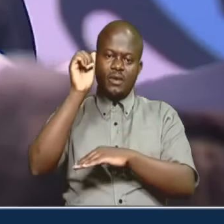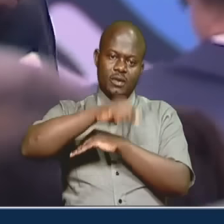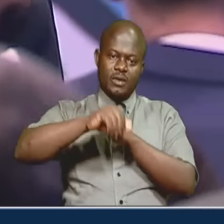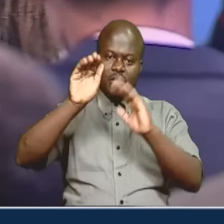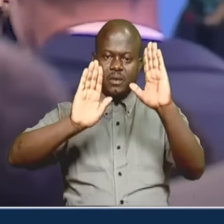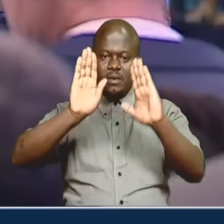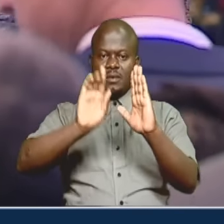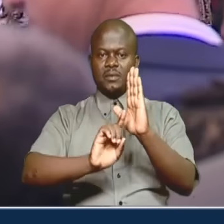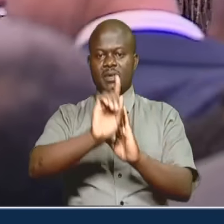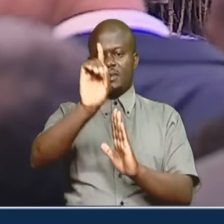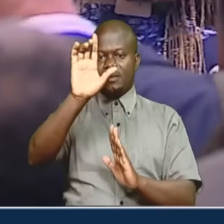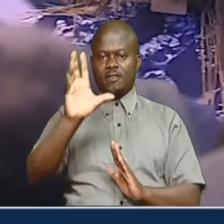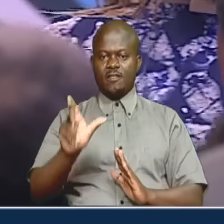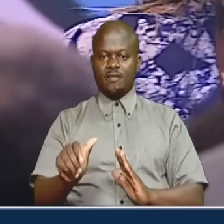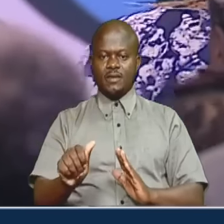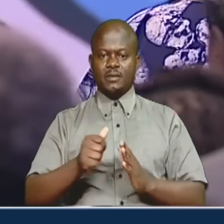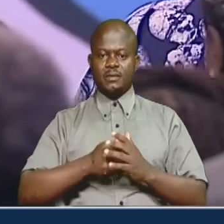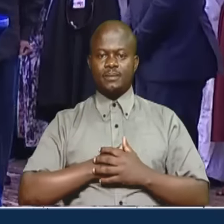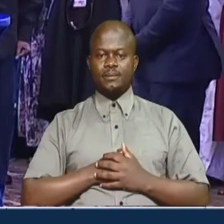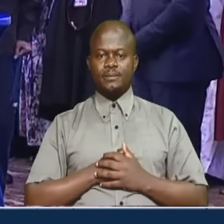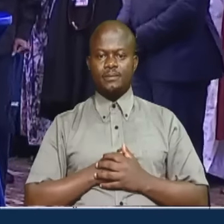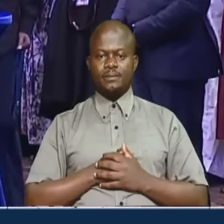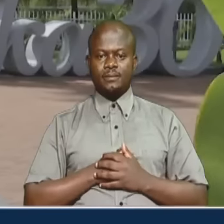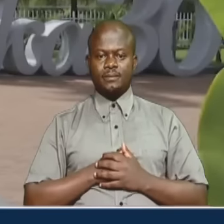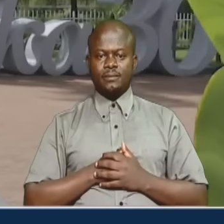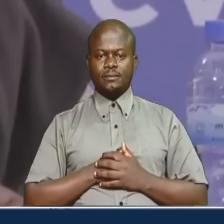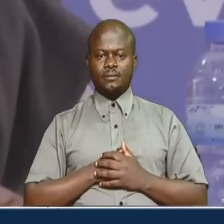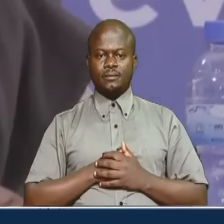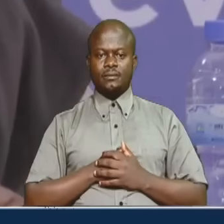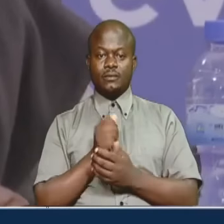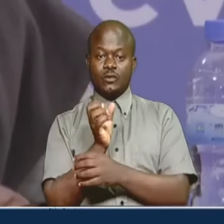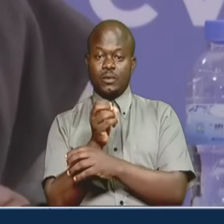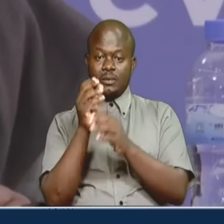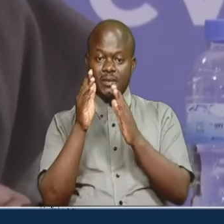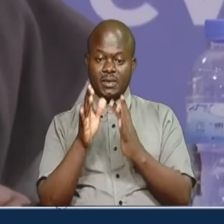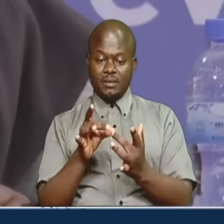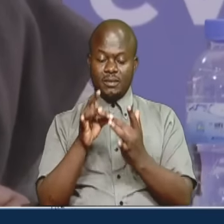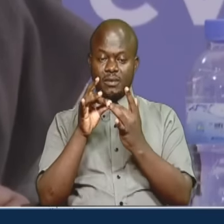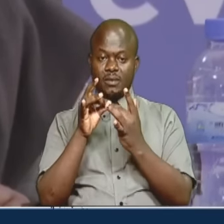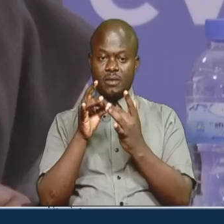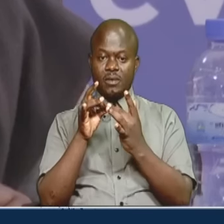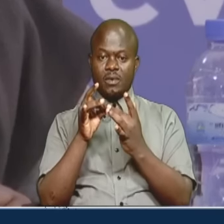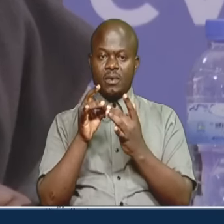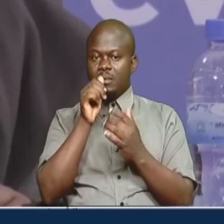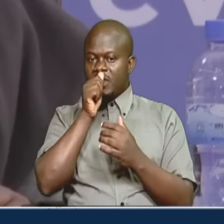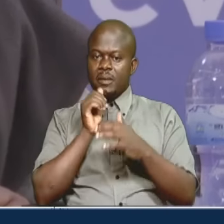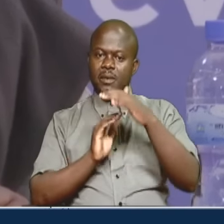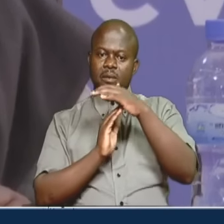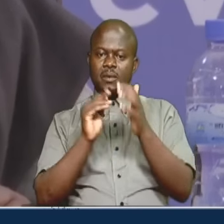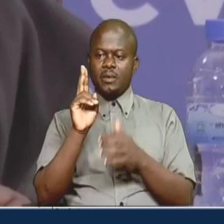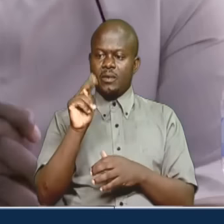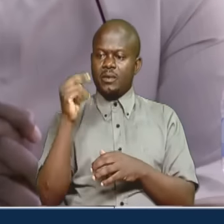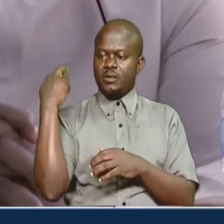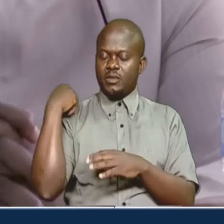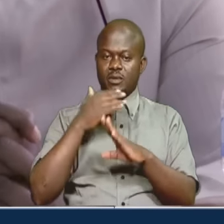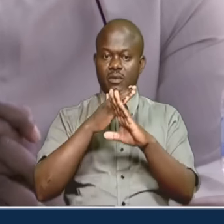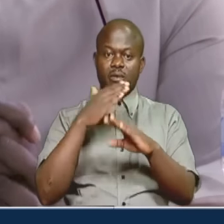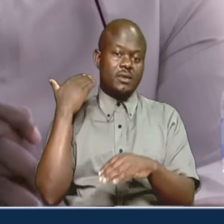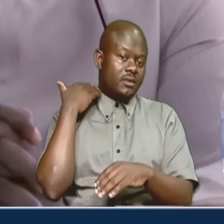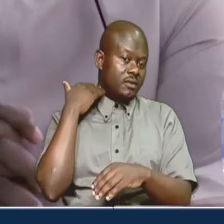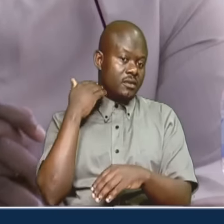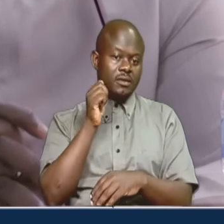iterambere ry'umugabane wa Afrika. Na umujyanama wihariye w'umunyamabanga mukuru wa Loni ushinzwe kurwanya